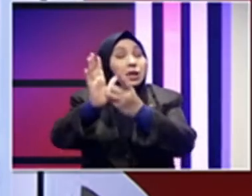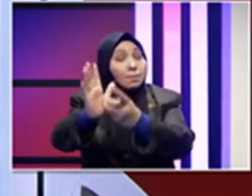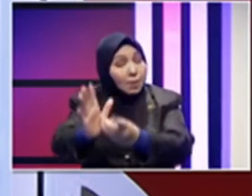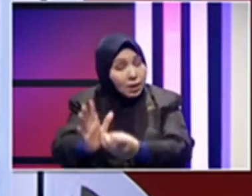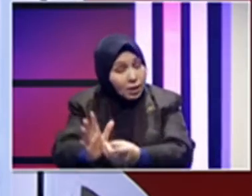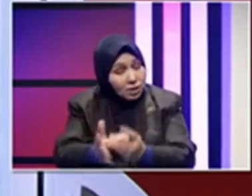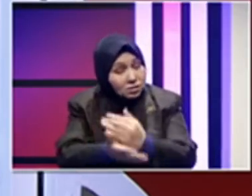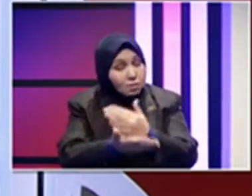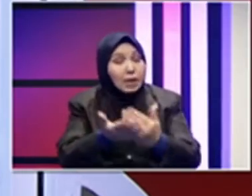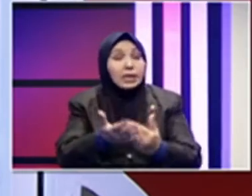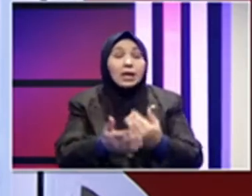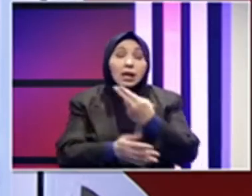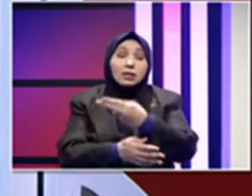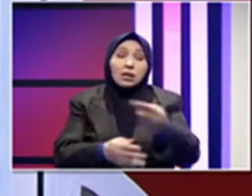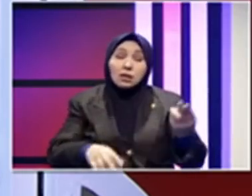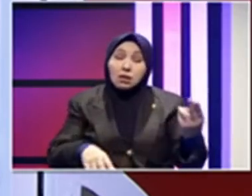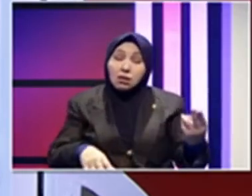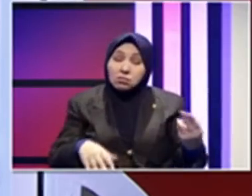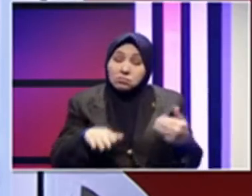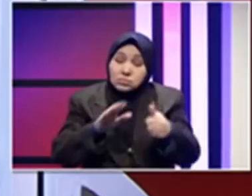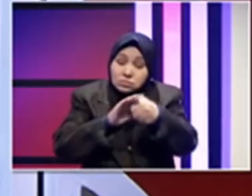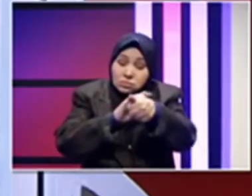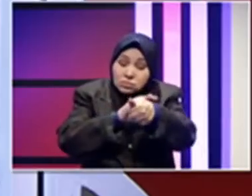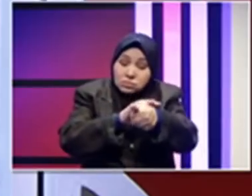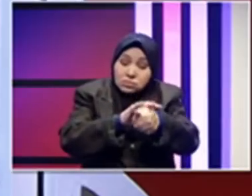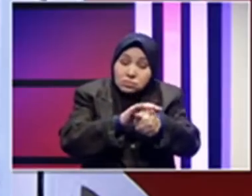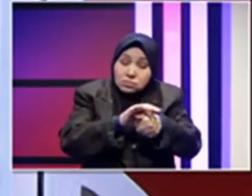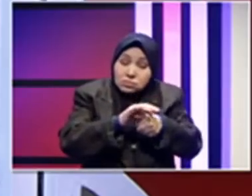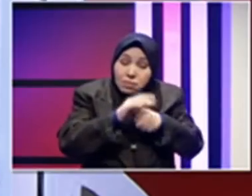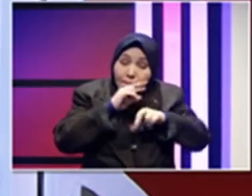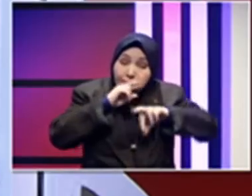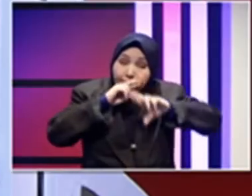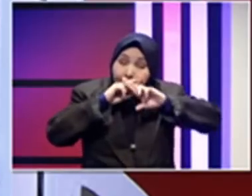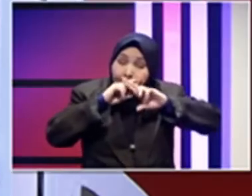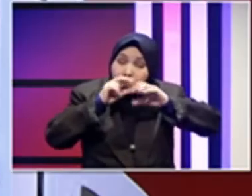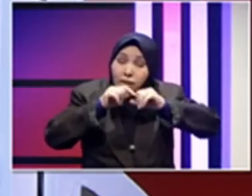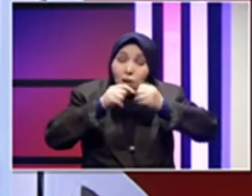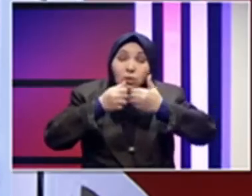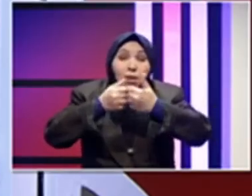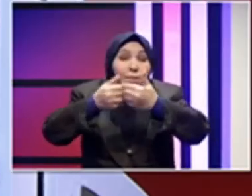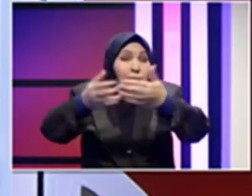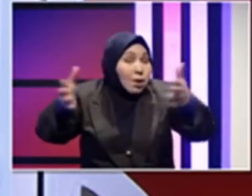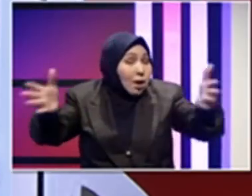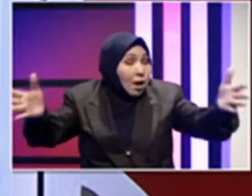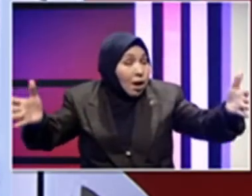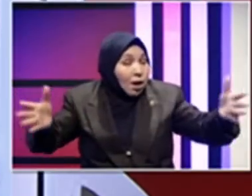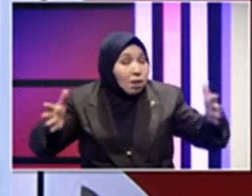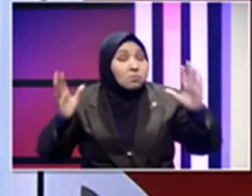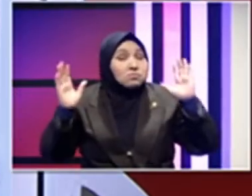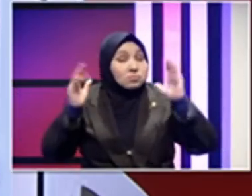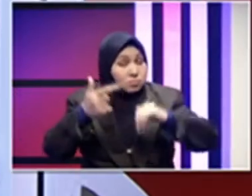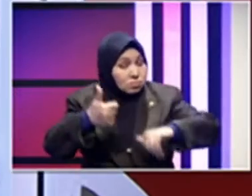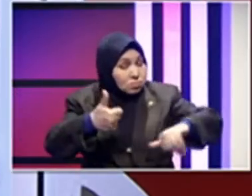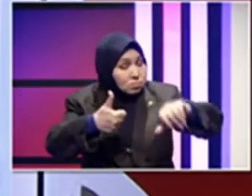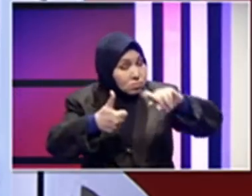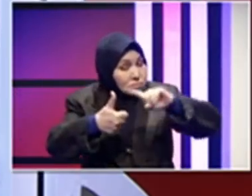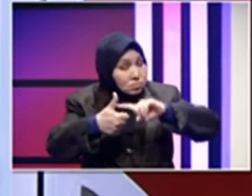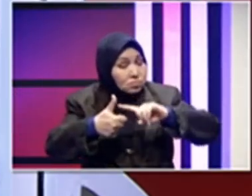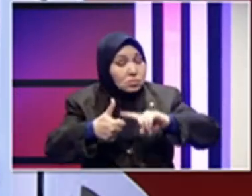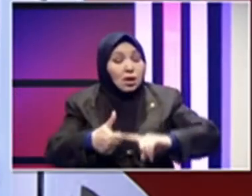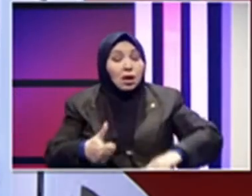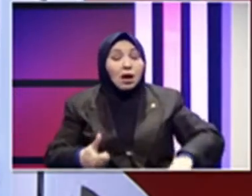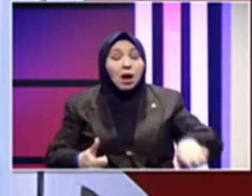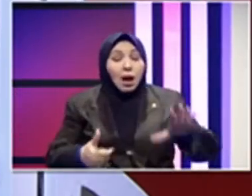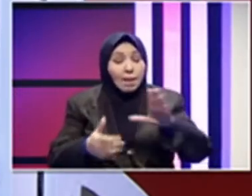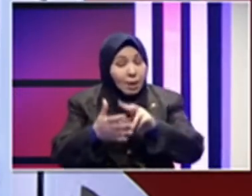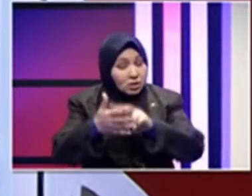hartanya ketika secara rahsia ataupun secara terang-terangan. Ada tiga, Ustaz, ya. Quran, solat dan juga infak. Maka orang-orang